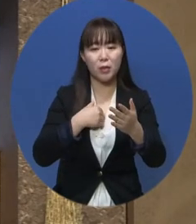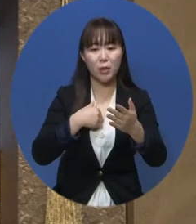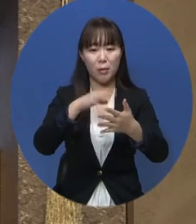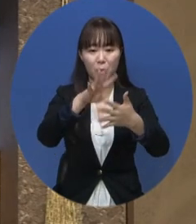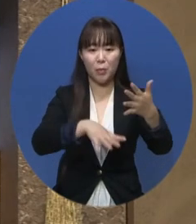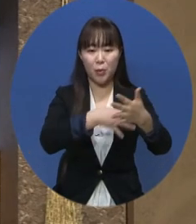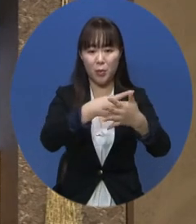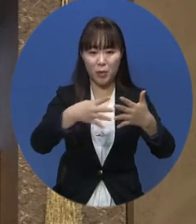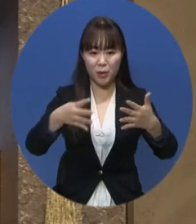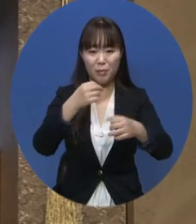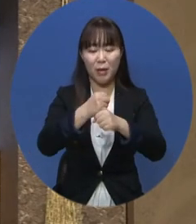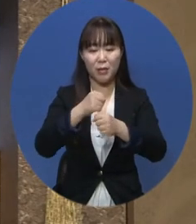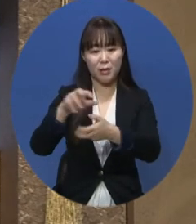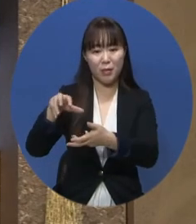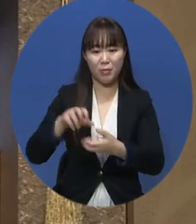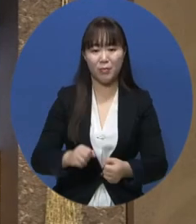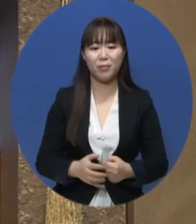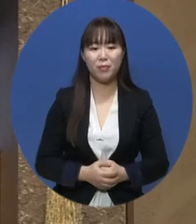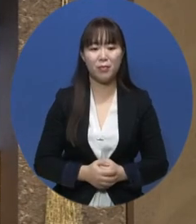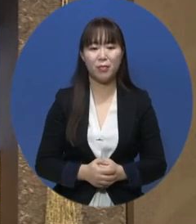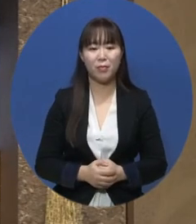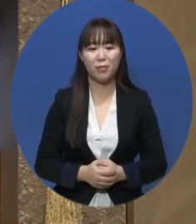해서 갖고 왔는데요. 아, 네.